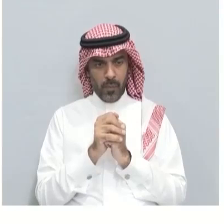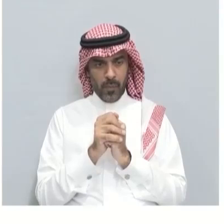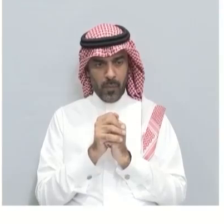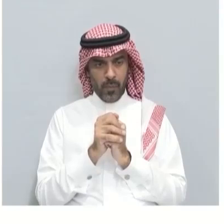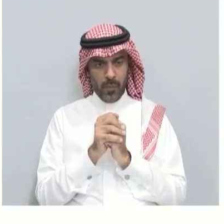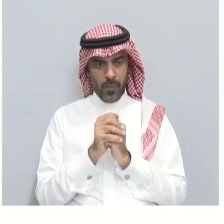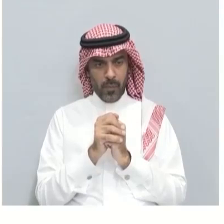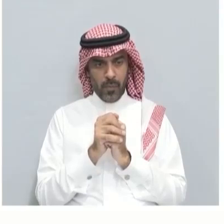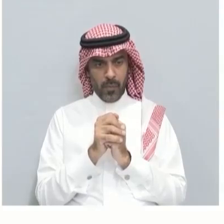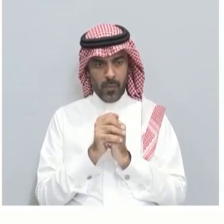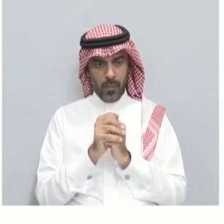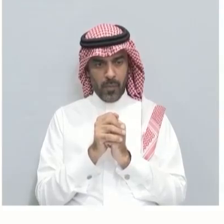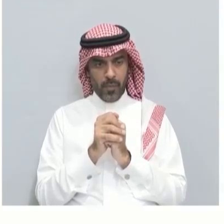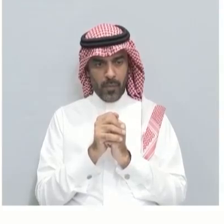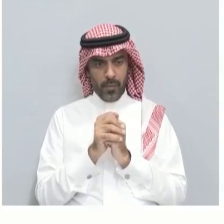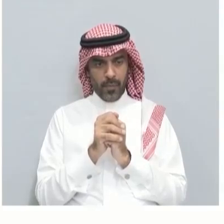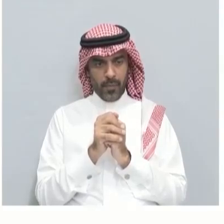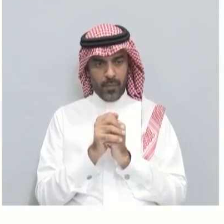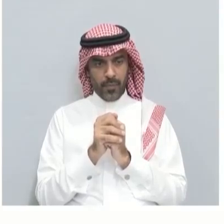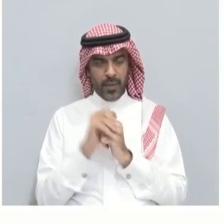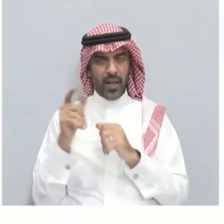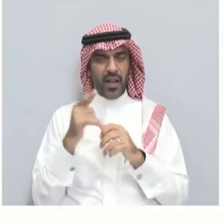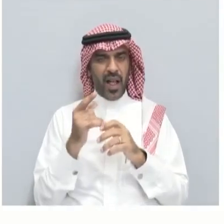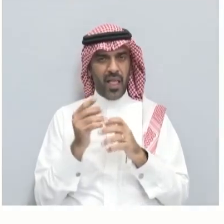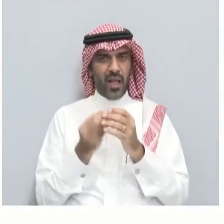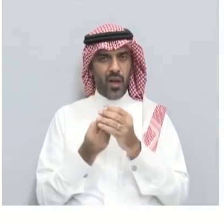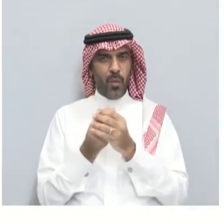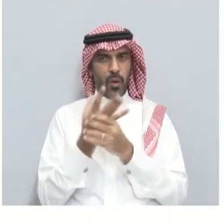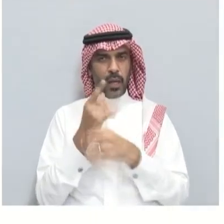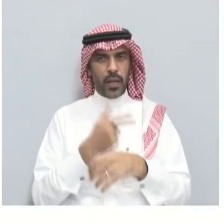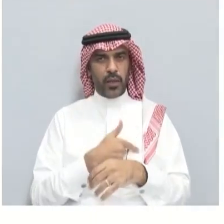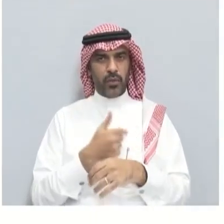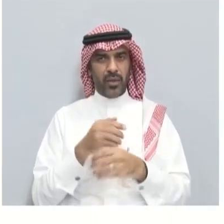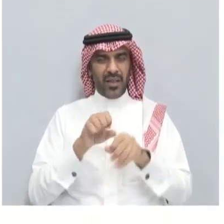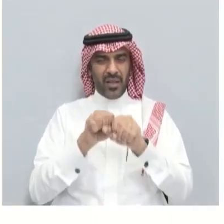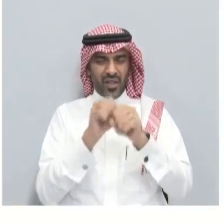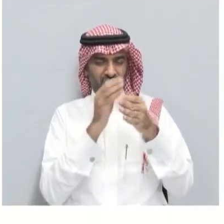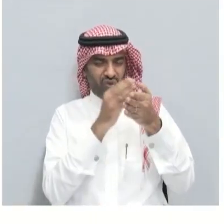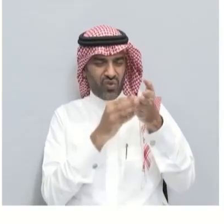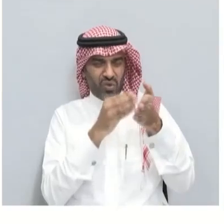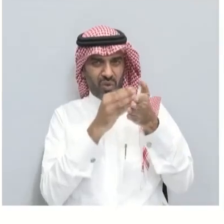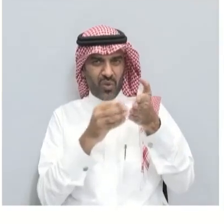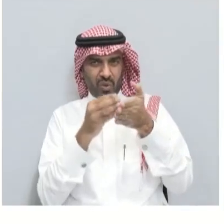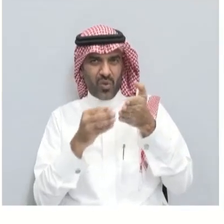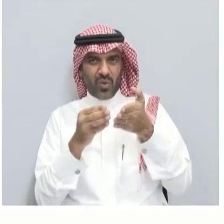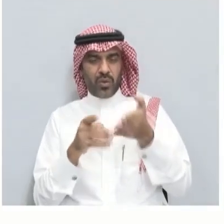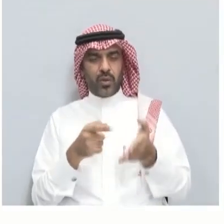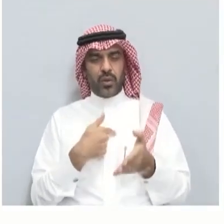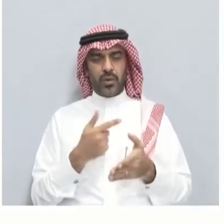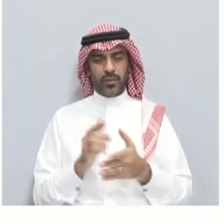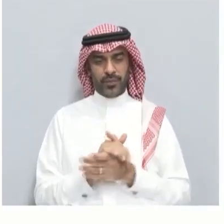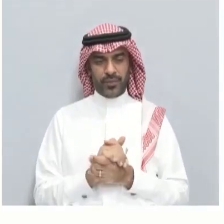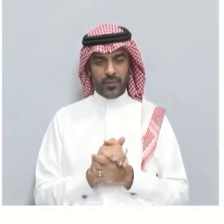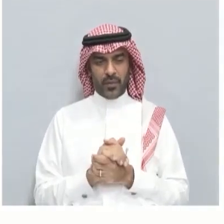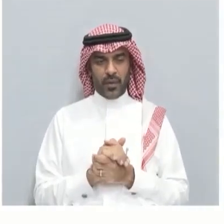تسلكه ماذا قليله اذا هي اغلبها بازلتيه تنساب بماذا بسهوله لزوجتها قليله جدا تتكون من شقوق